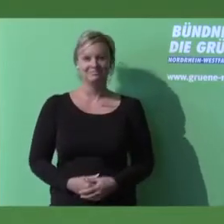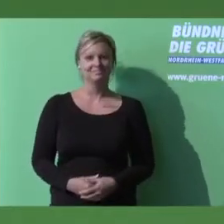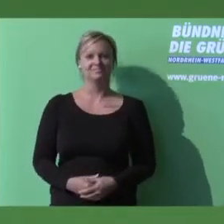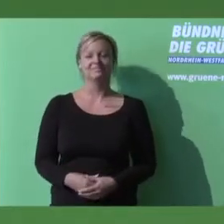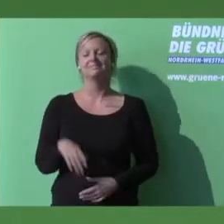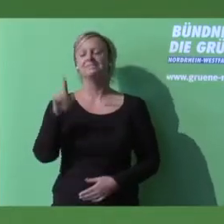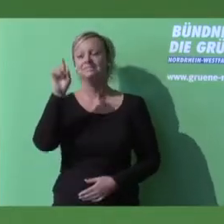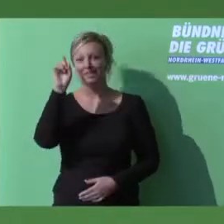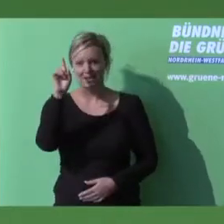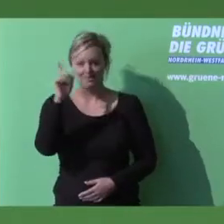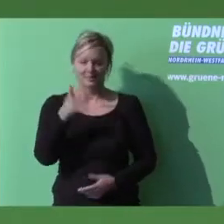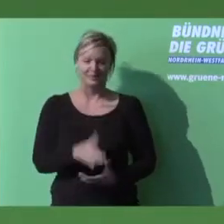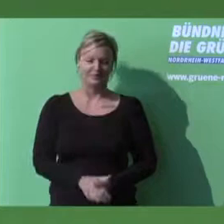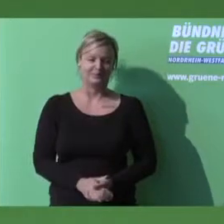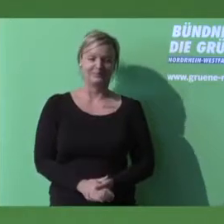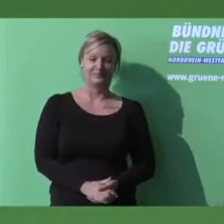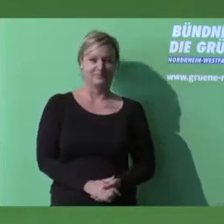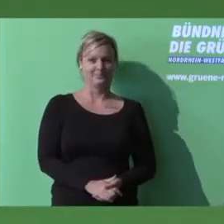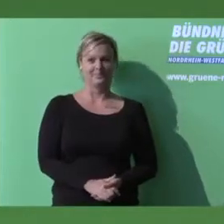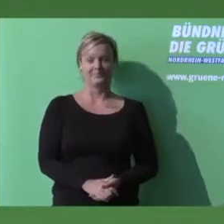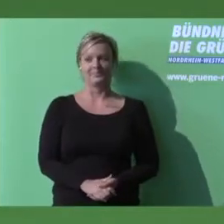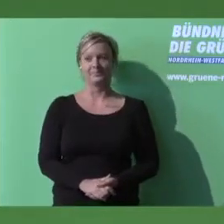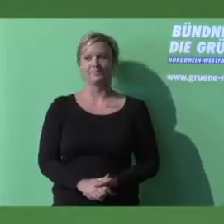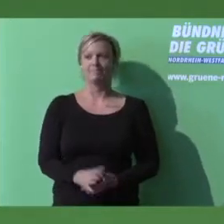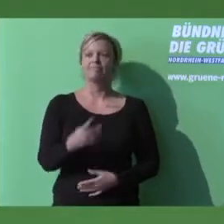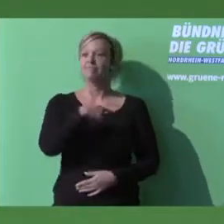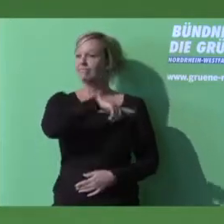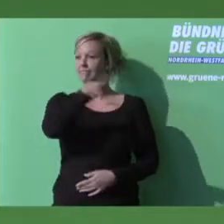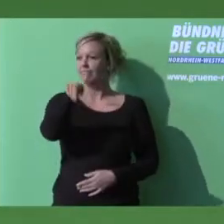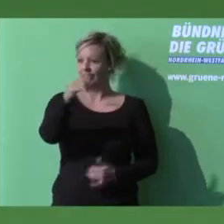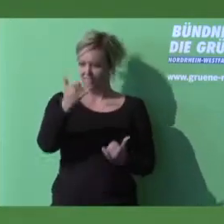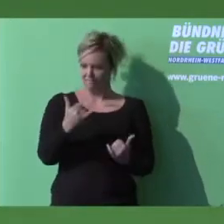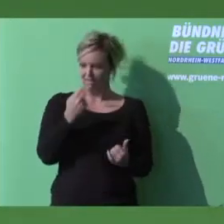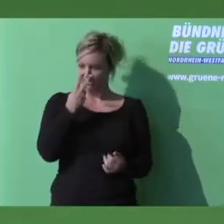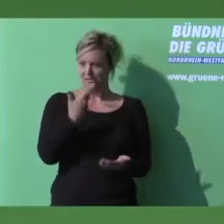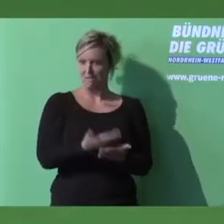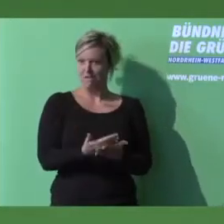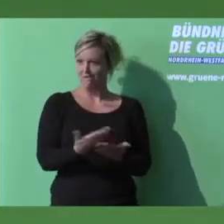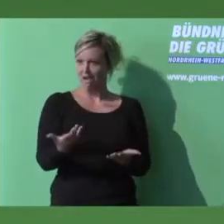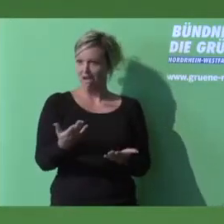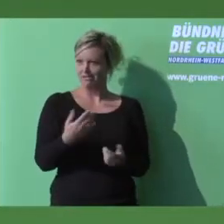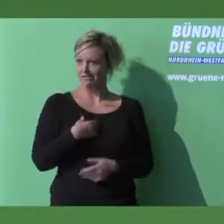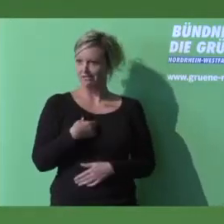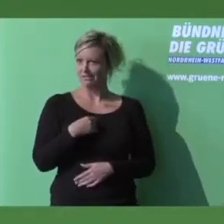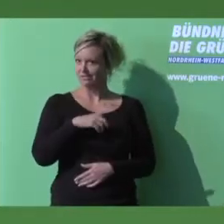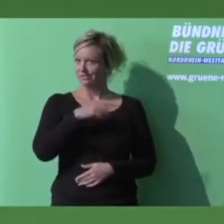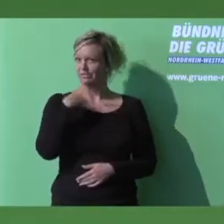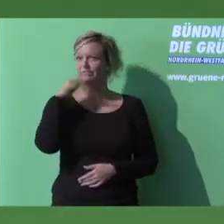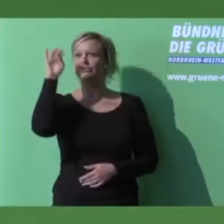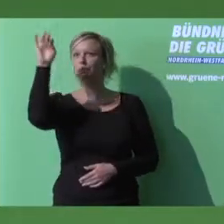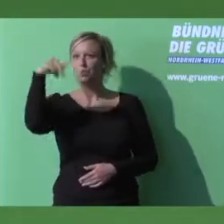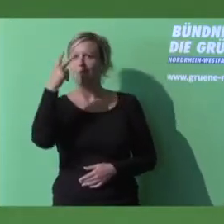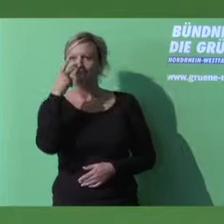Aber, ihr habt belegt, dass ich kein schlechter Prophet bin.